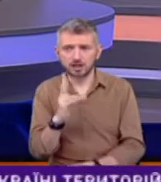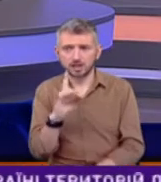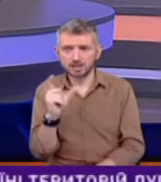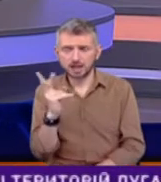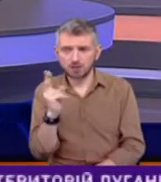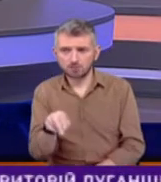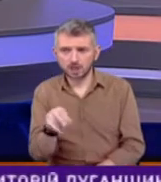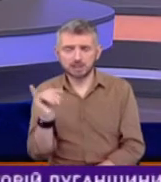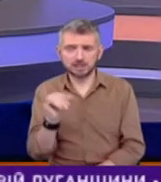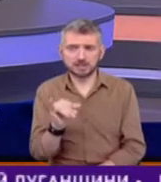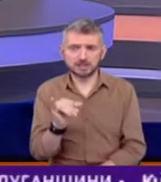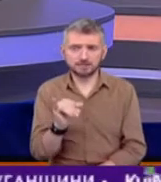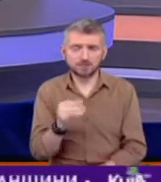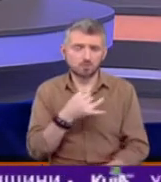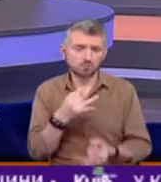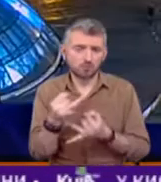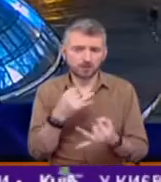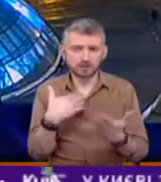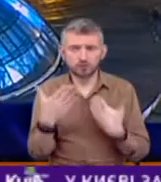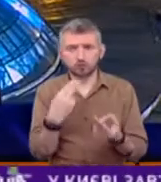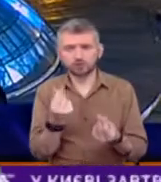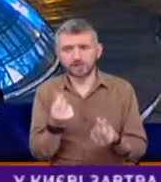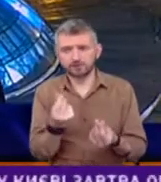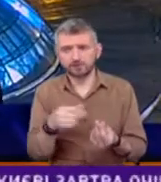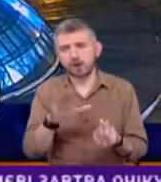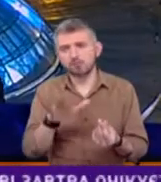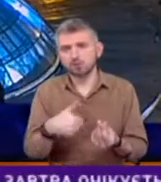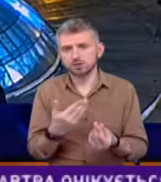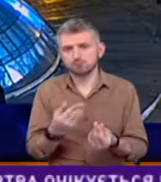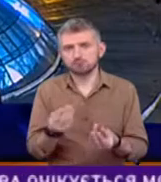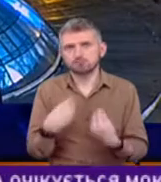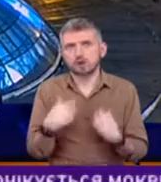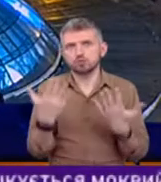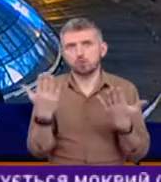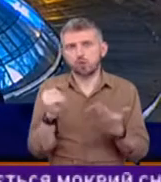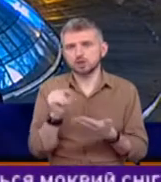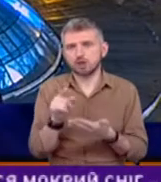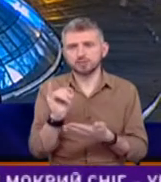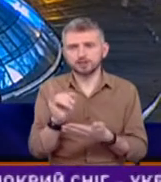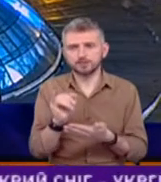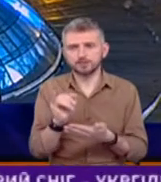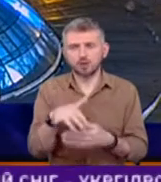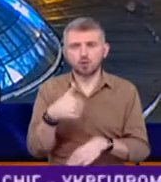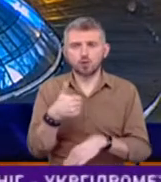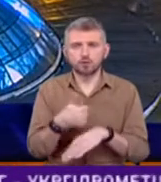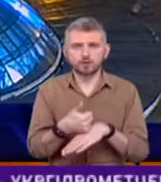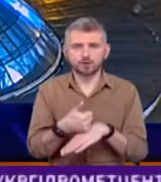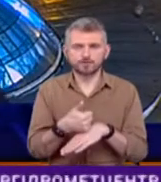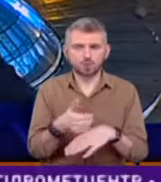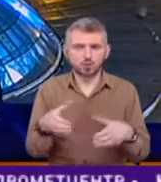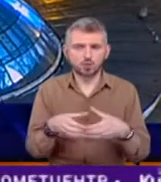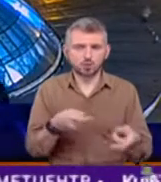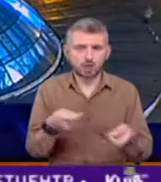НКРКП і ну, поговорити відносно тарифів, а потім же ж, дасть Бог, там і цей голова цього